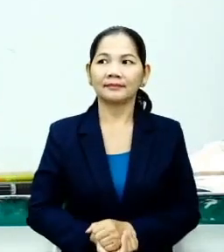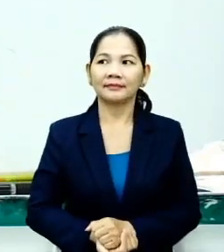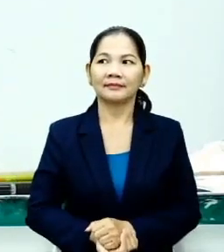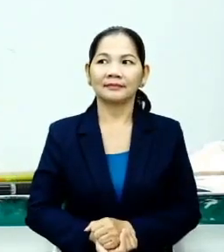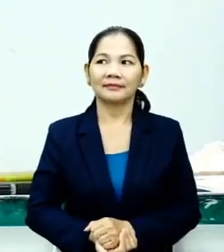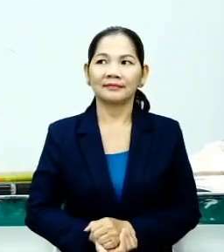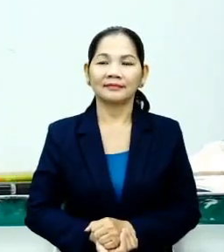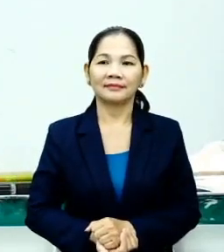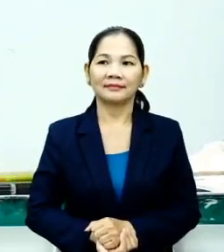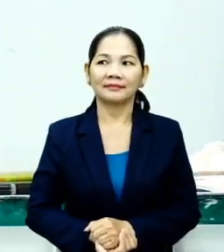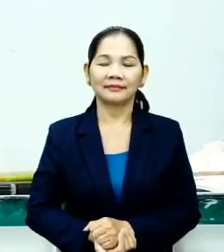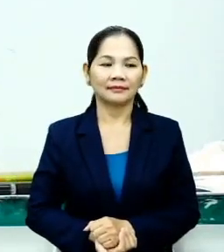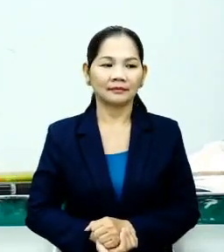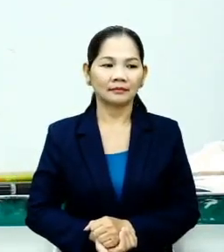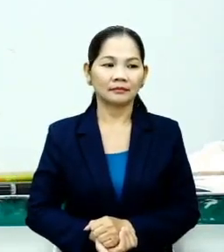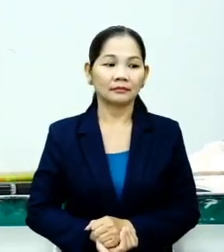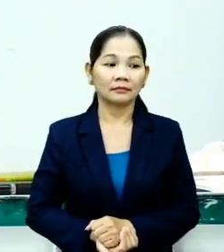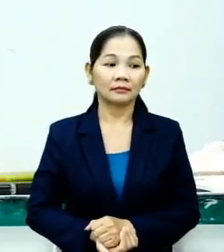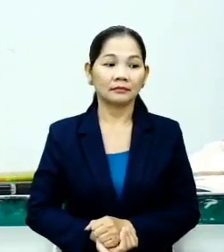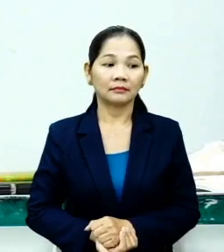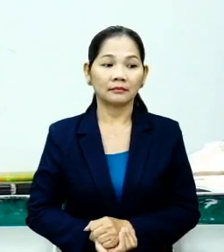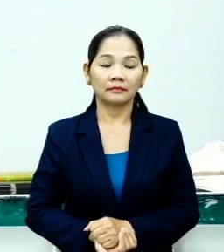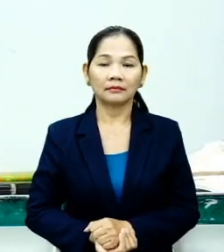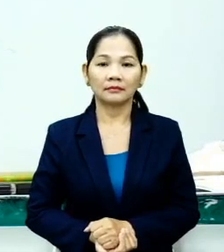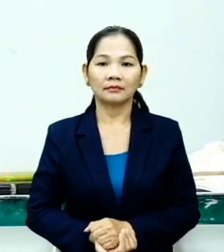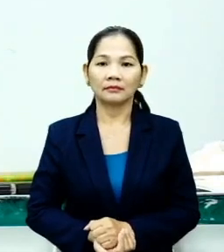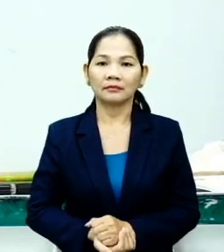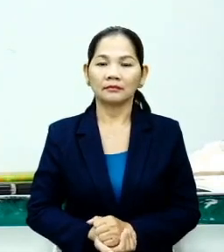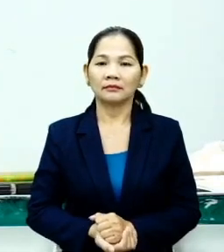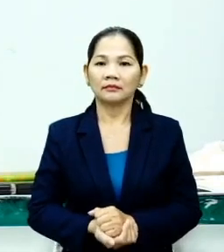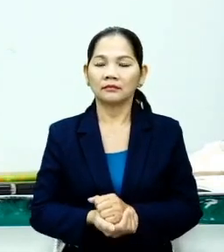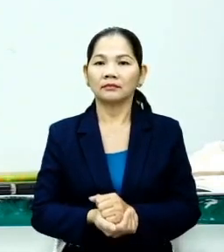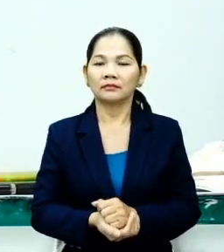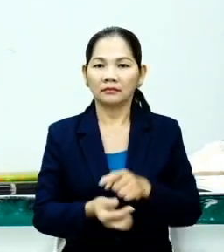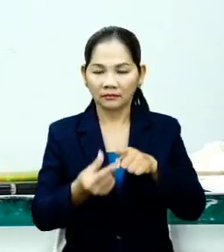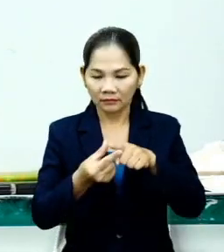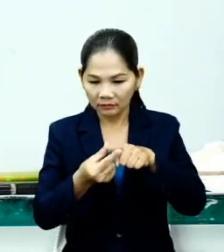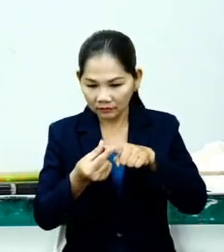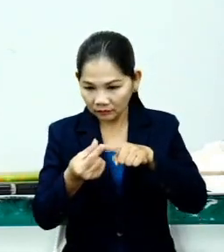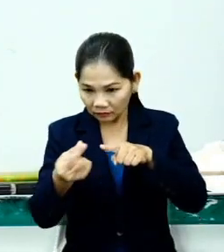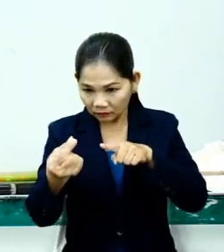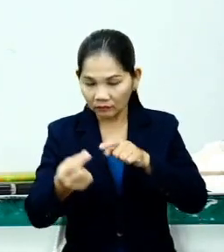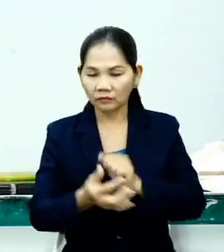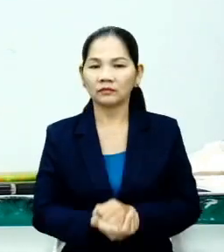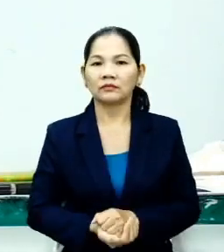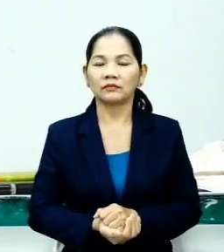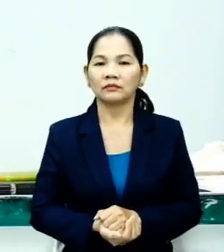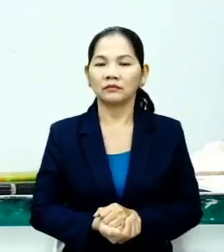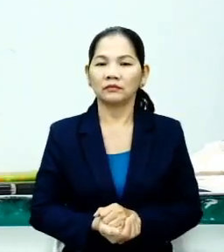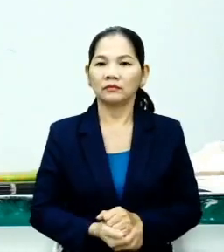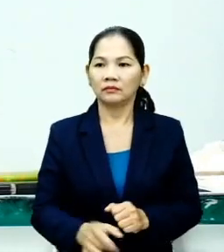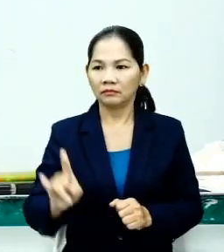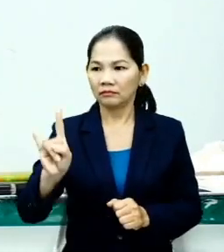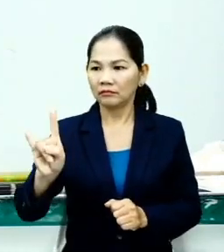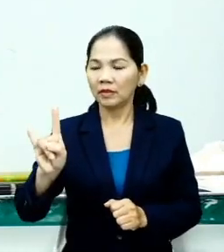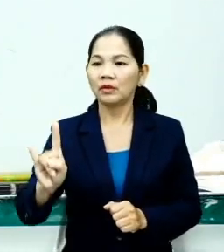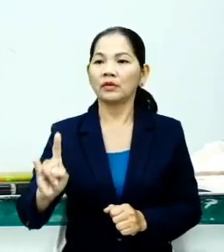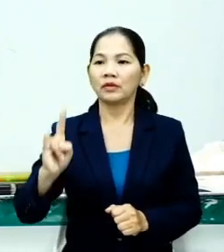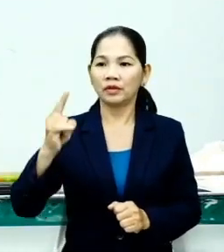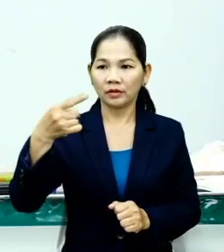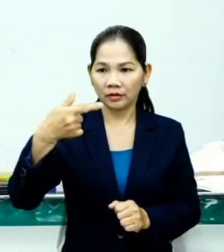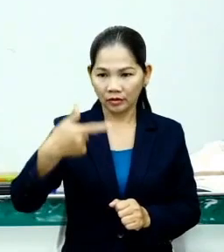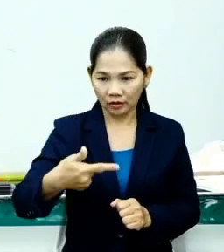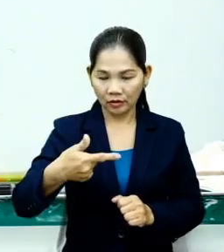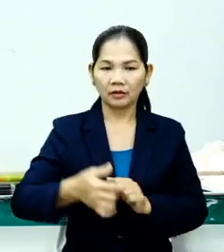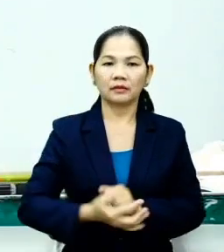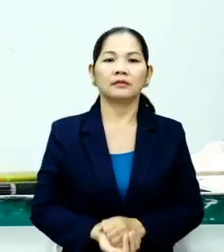cha con cho rung sai tặng ọc nè con cha mà chơi miên số đám mà chồ cha